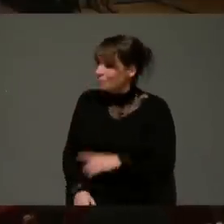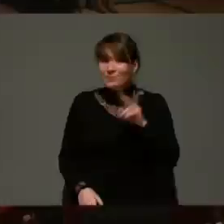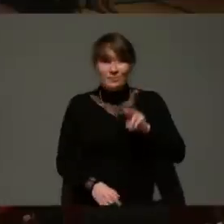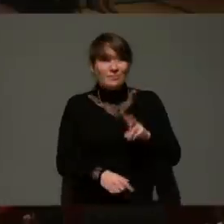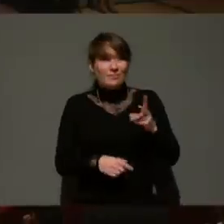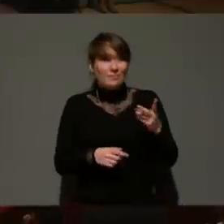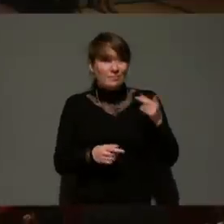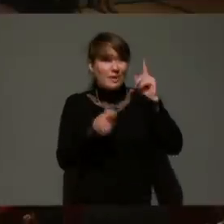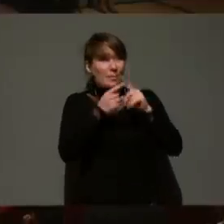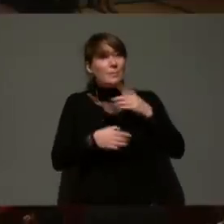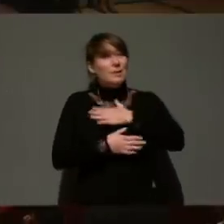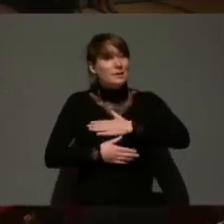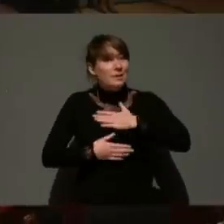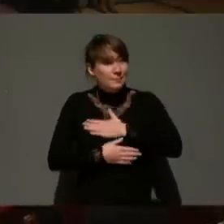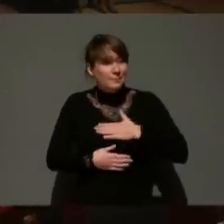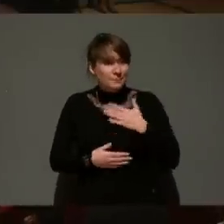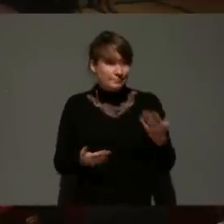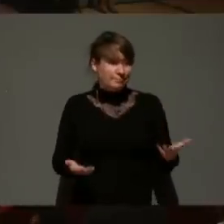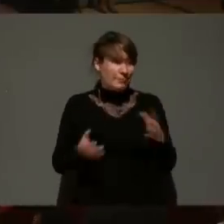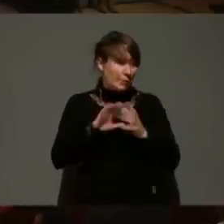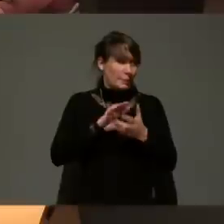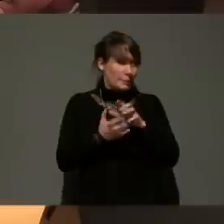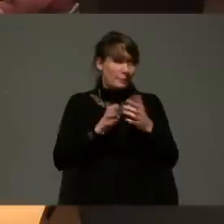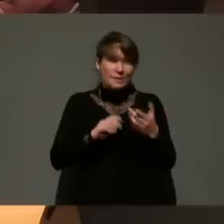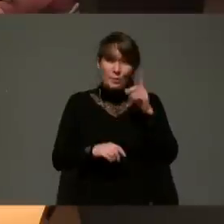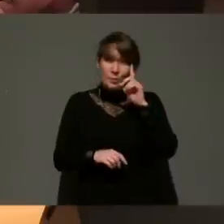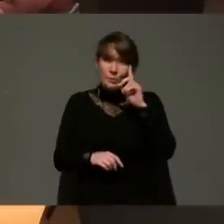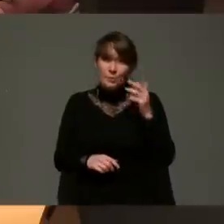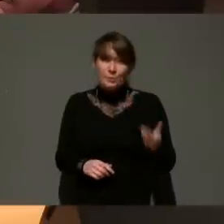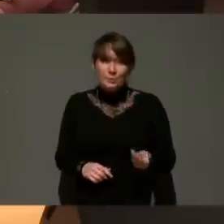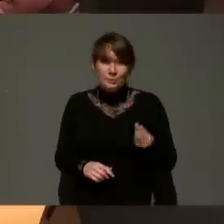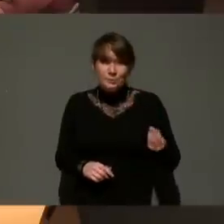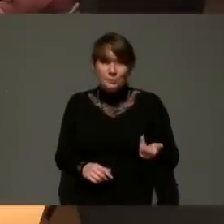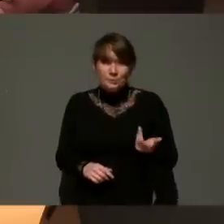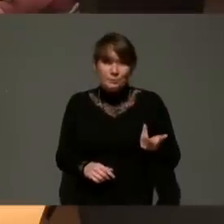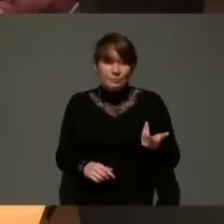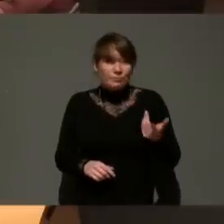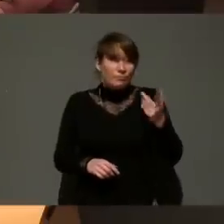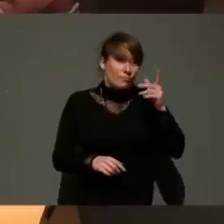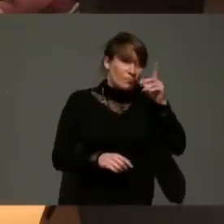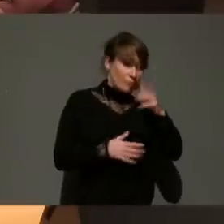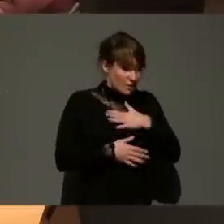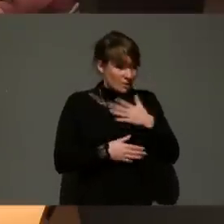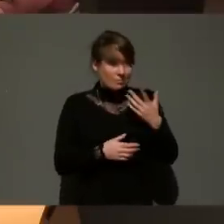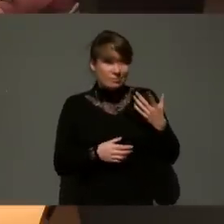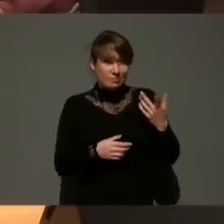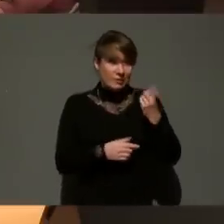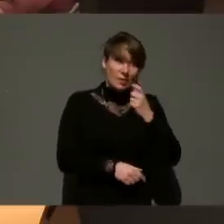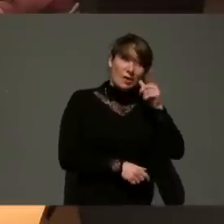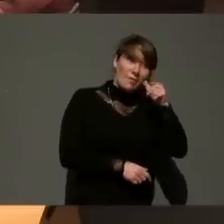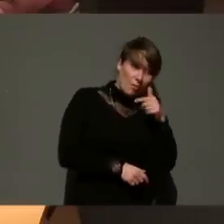plaisir, elle est complexe parce qu'il y a cette notion de plaisir qu'on peut avoir dans l'effort, et